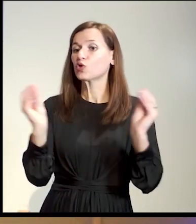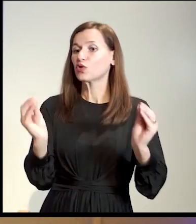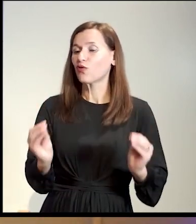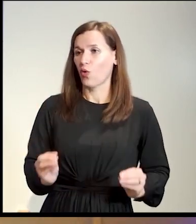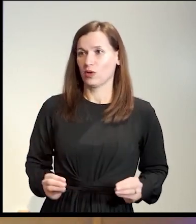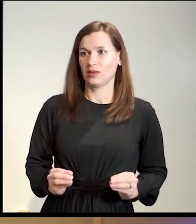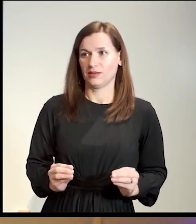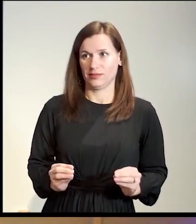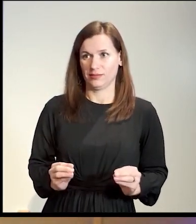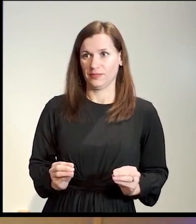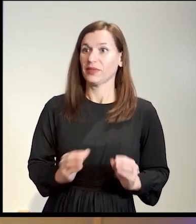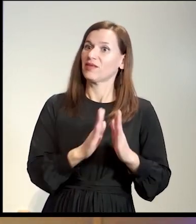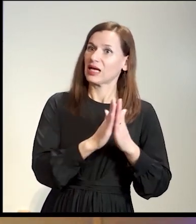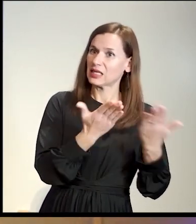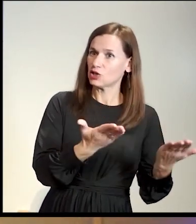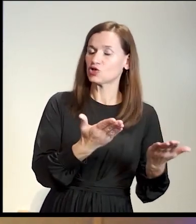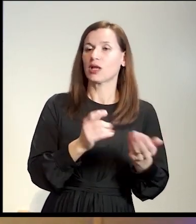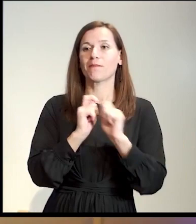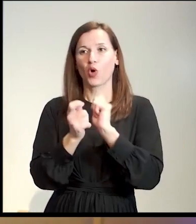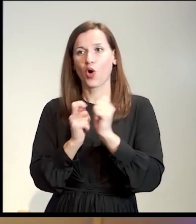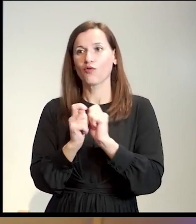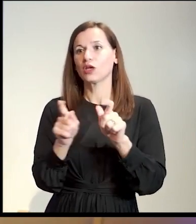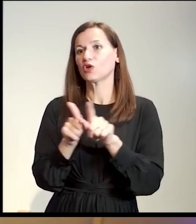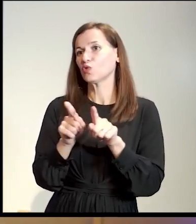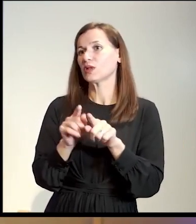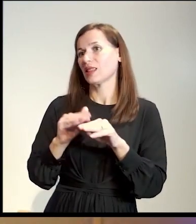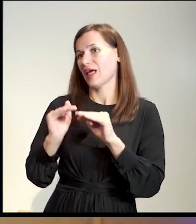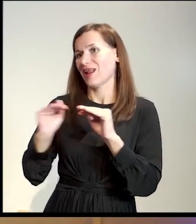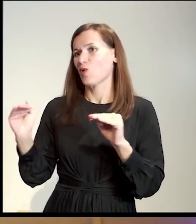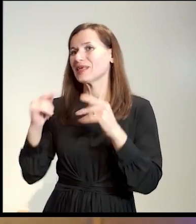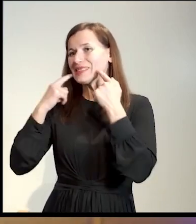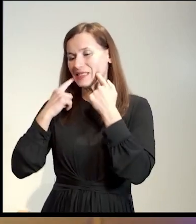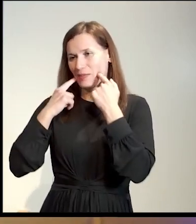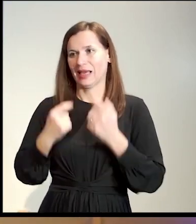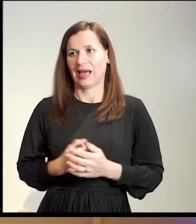ravneh, knjižni, pogovorni in celo na ravni slenga.